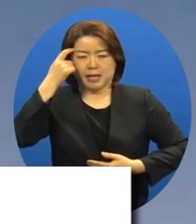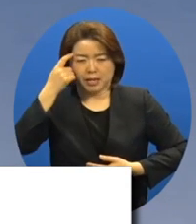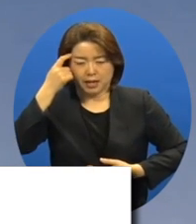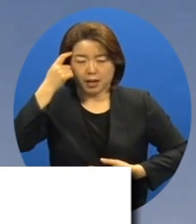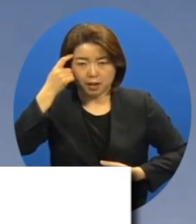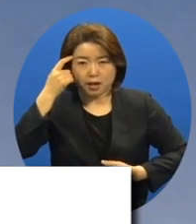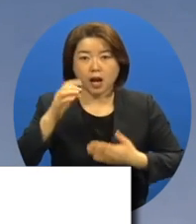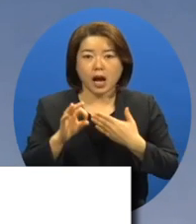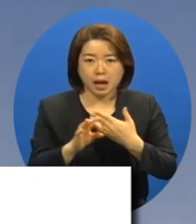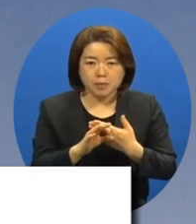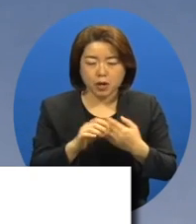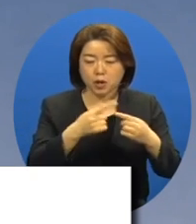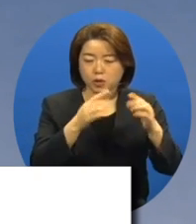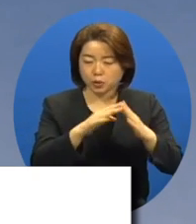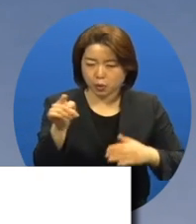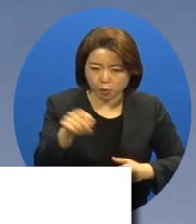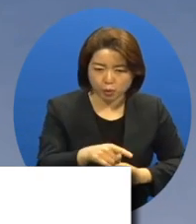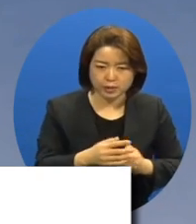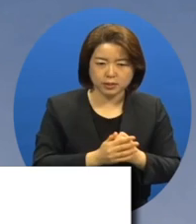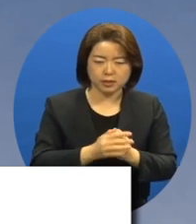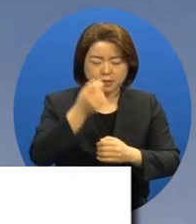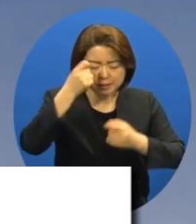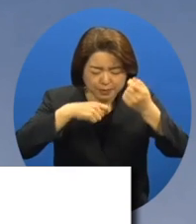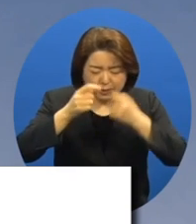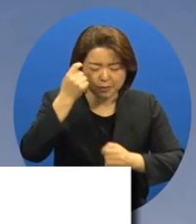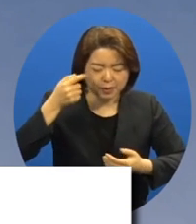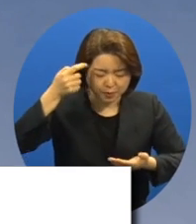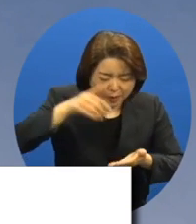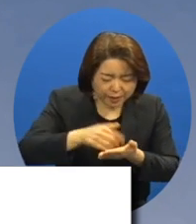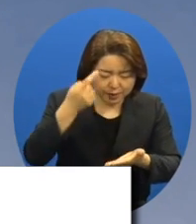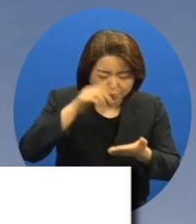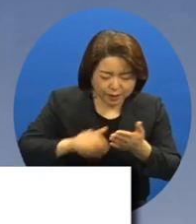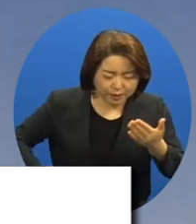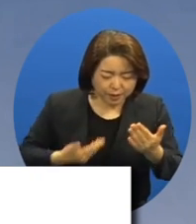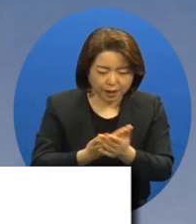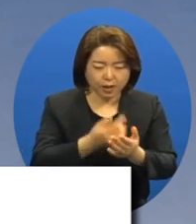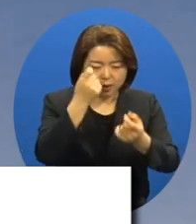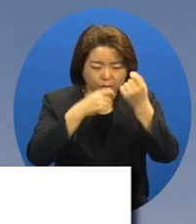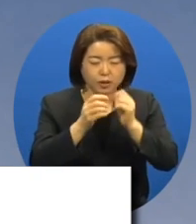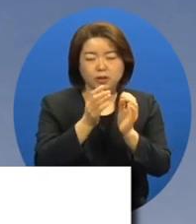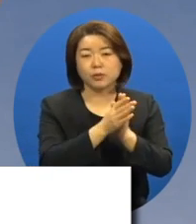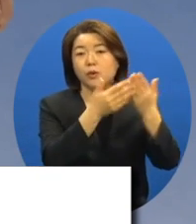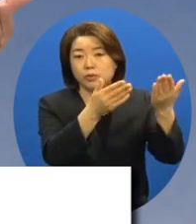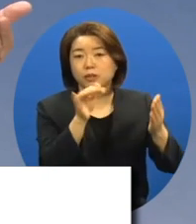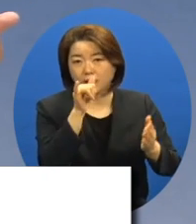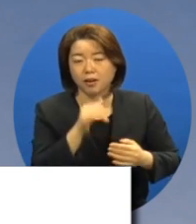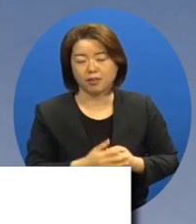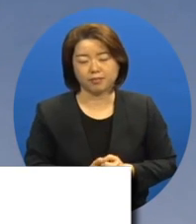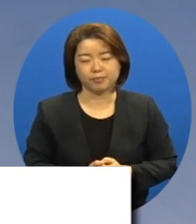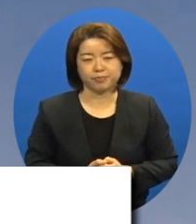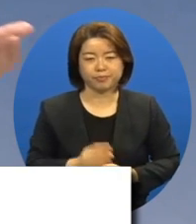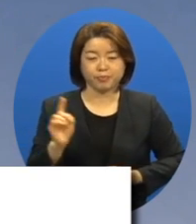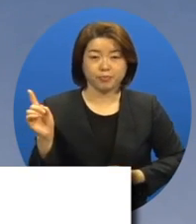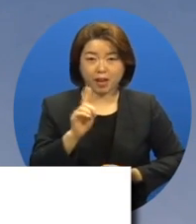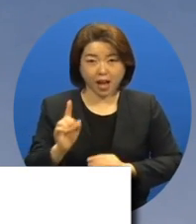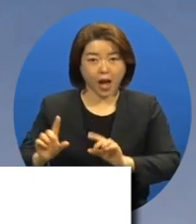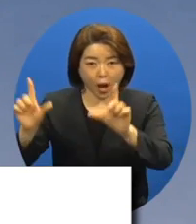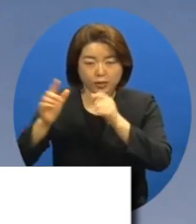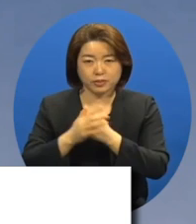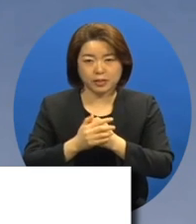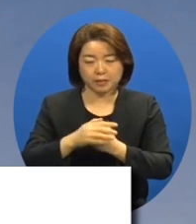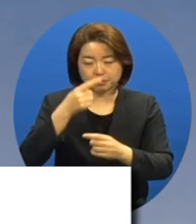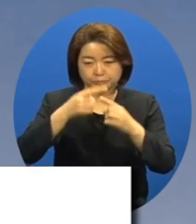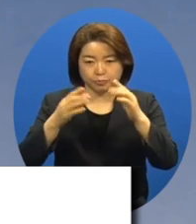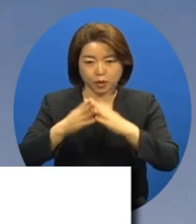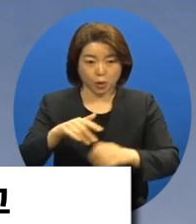울면서 회개하고 기도 하기도 했었답니다 어느 날 교회 집사님이 담배를 피는